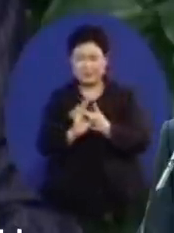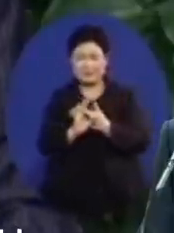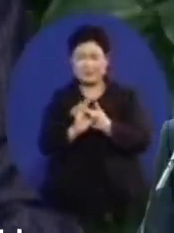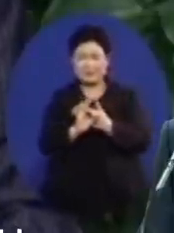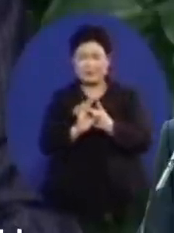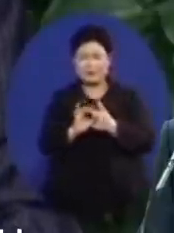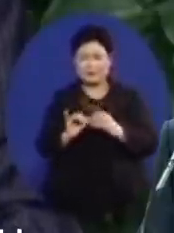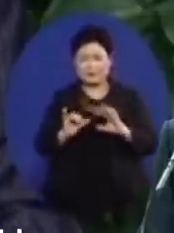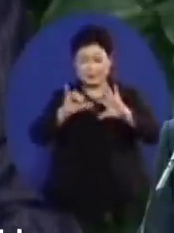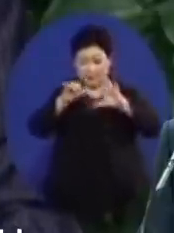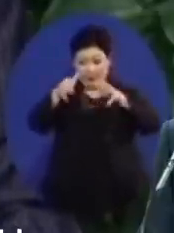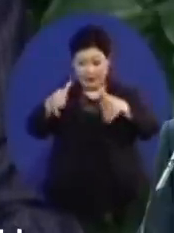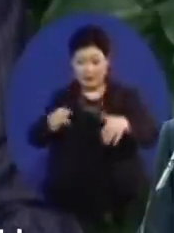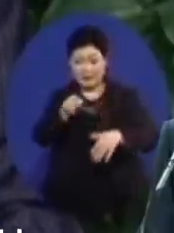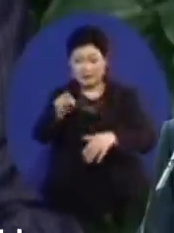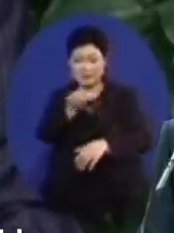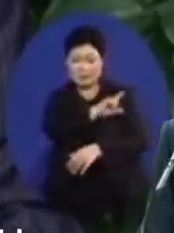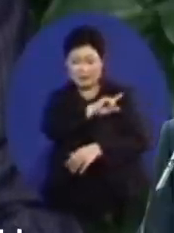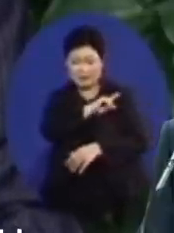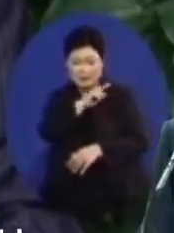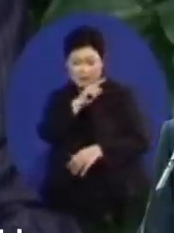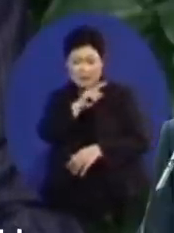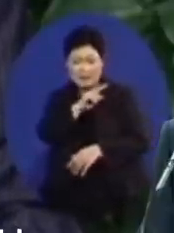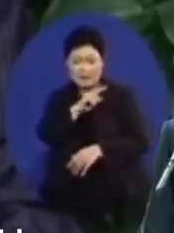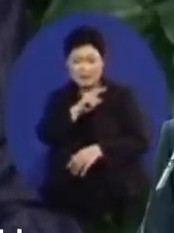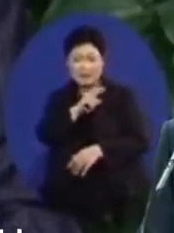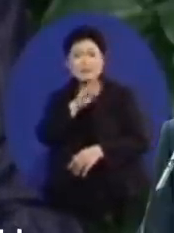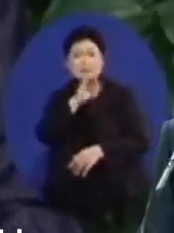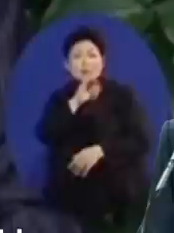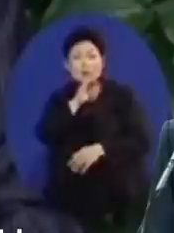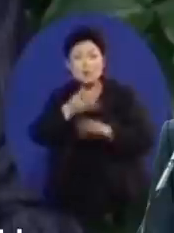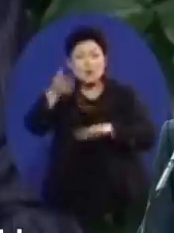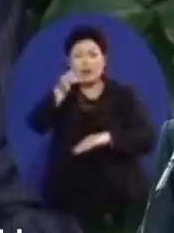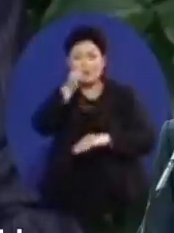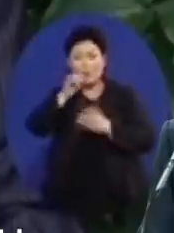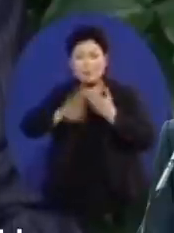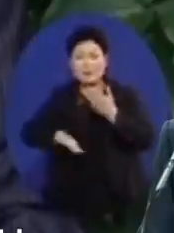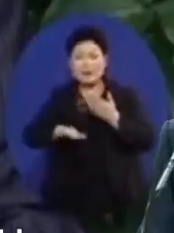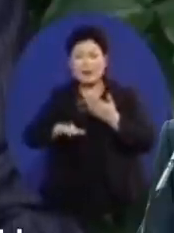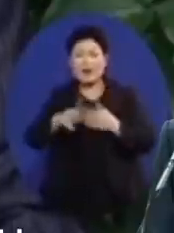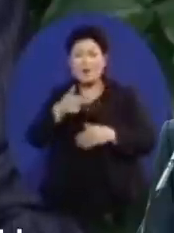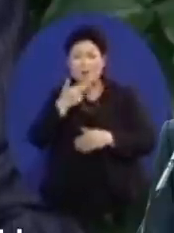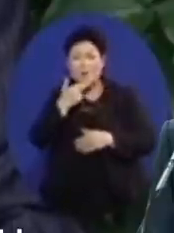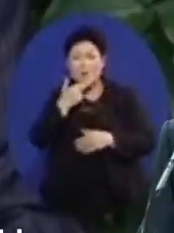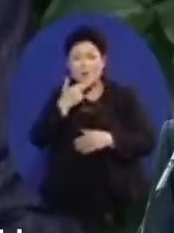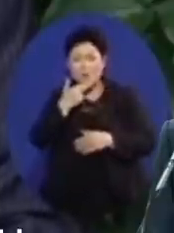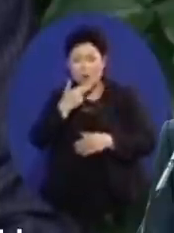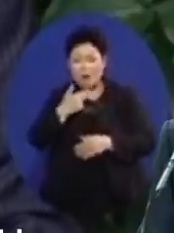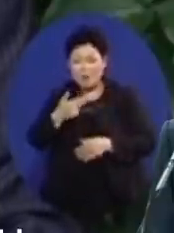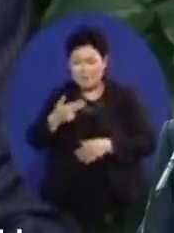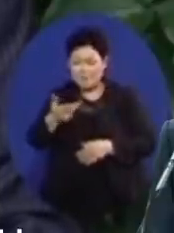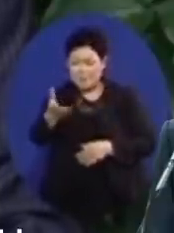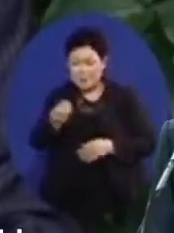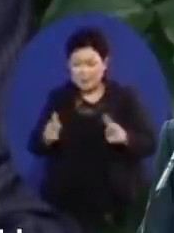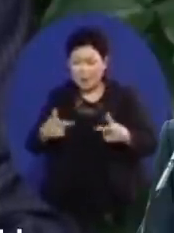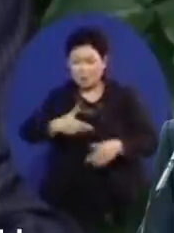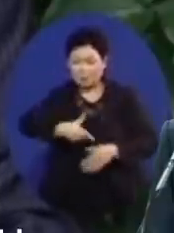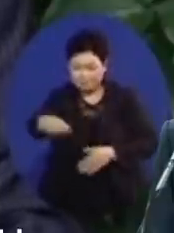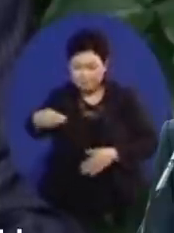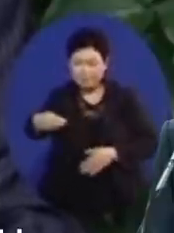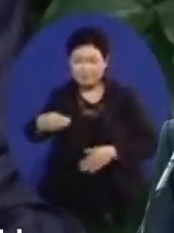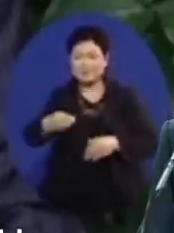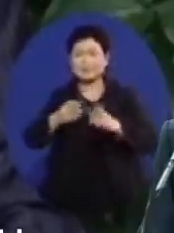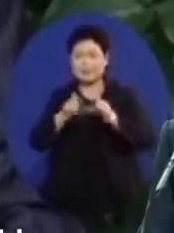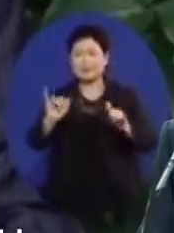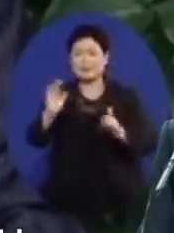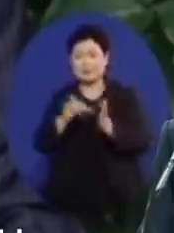이 세계에서 가장 머리가 되고 꼬리 되지 않고 위에 있고 아래내려 가지 않고 그 다음에 구구절절 구제하는 사람이 될 것입니다.